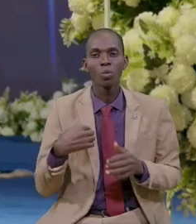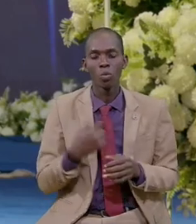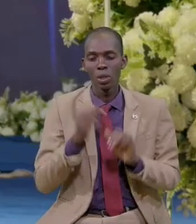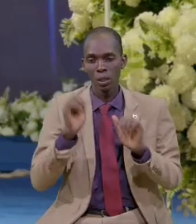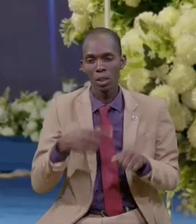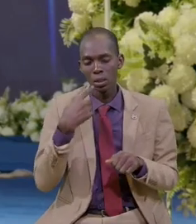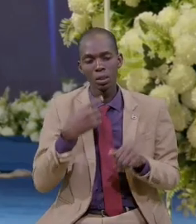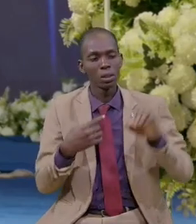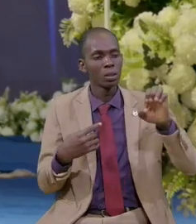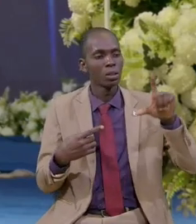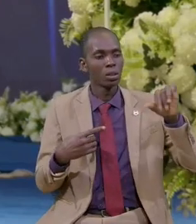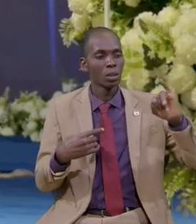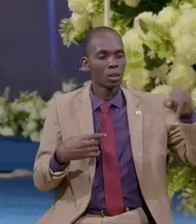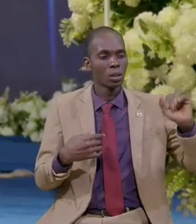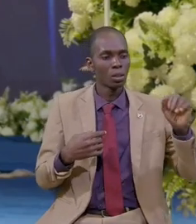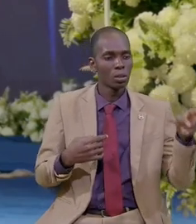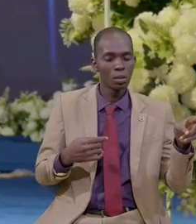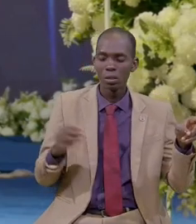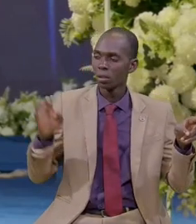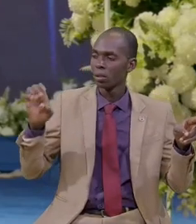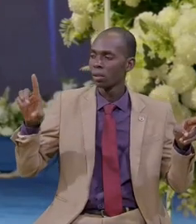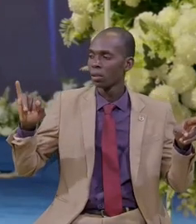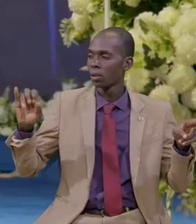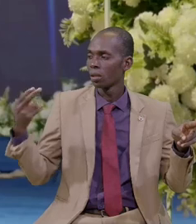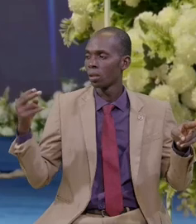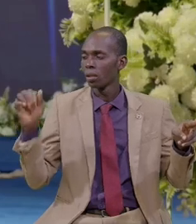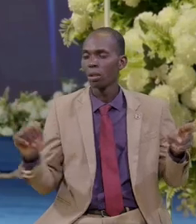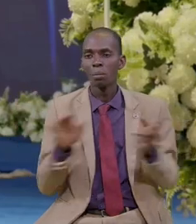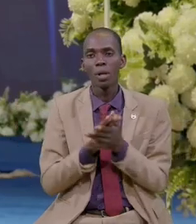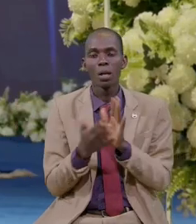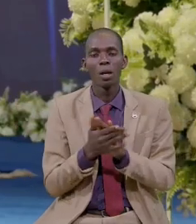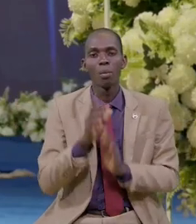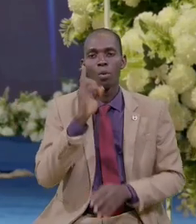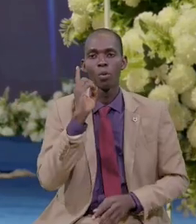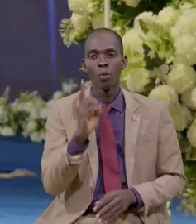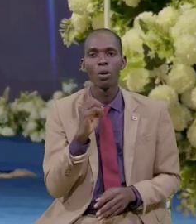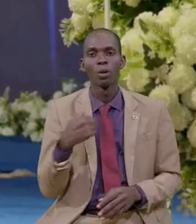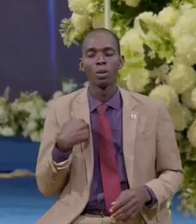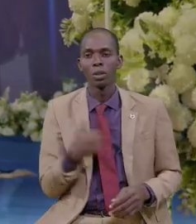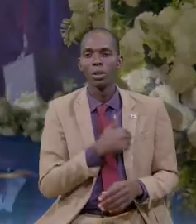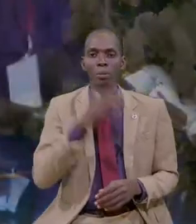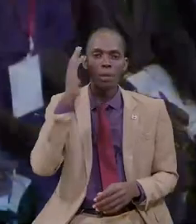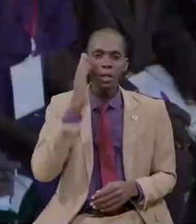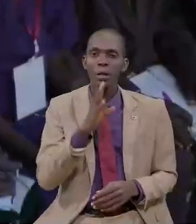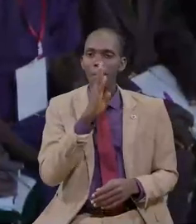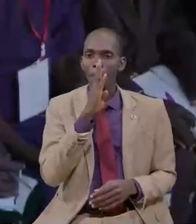et Élisée sont devenus un. Nous serons un.